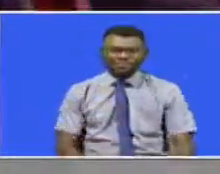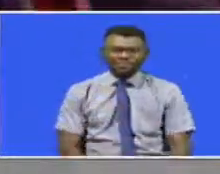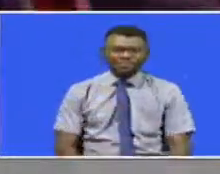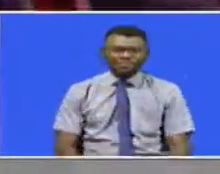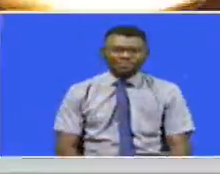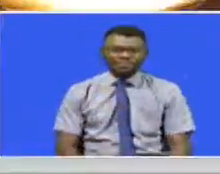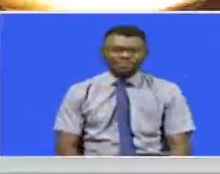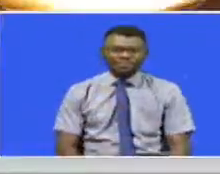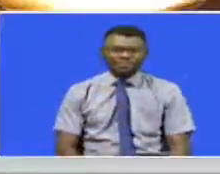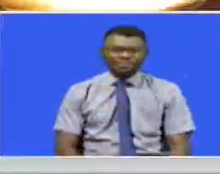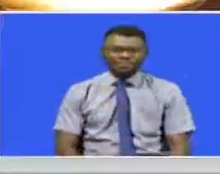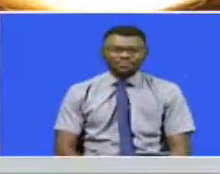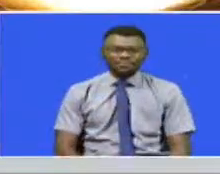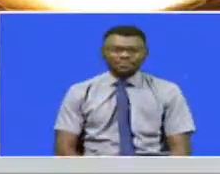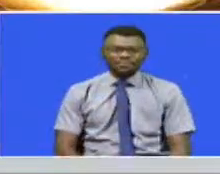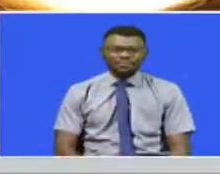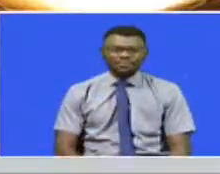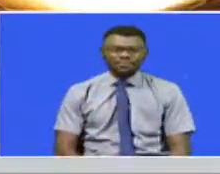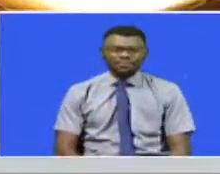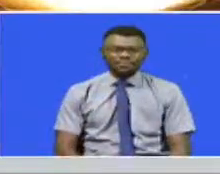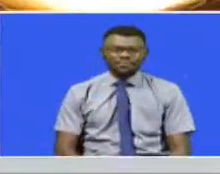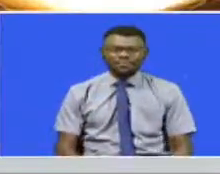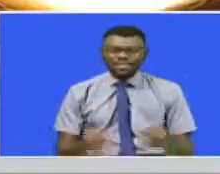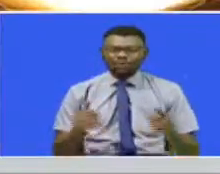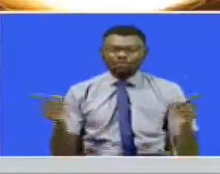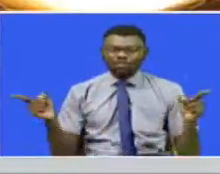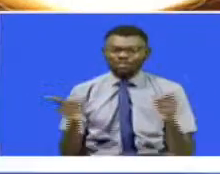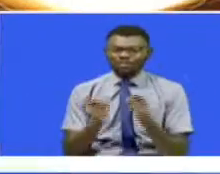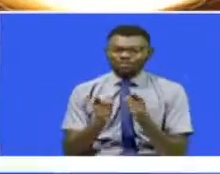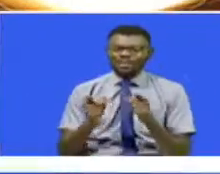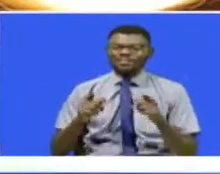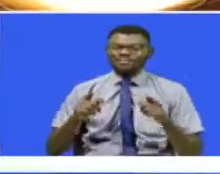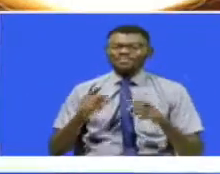Na mtazamaji, tupate mapumziko mafupi mno na kisha nitarejea.